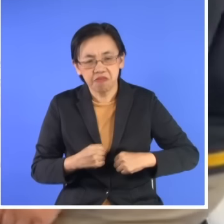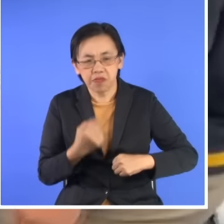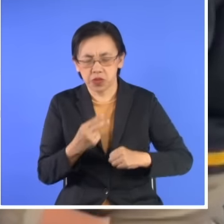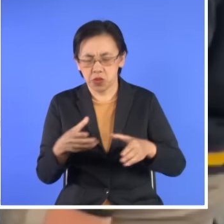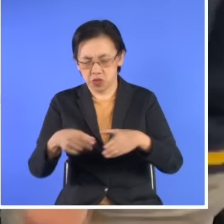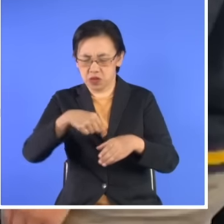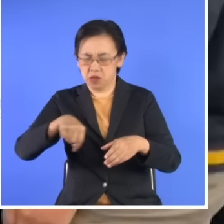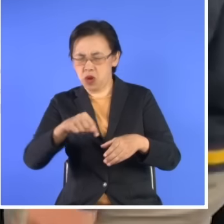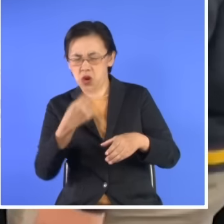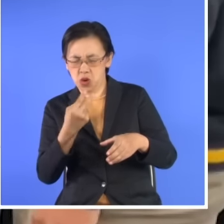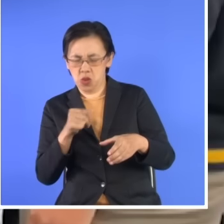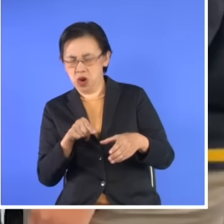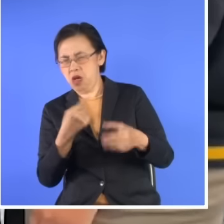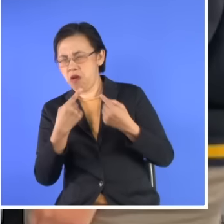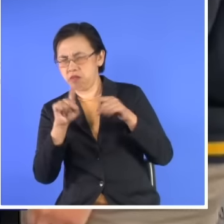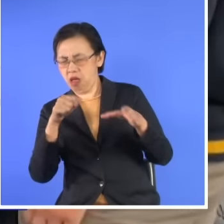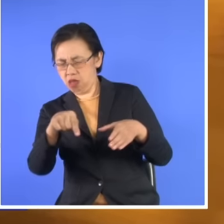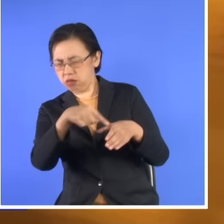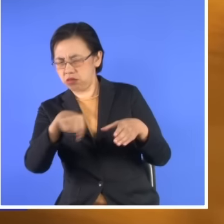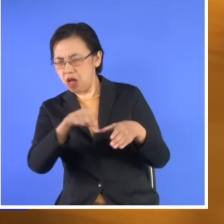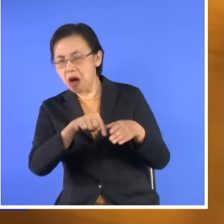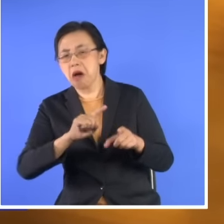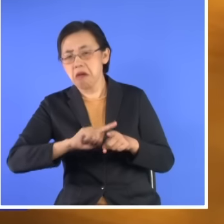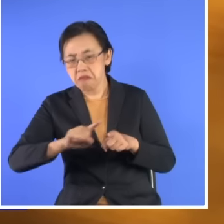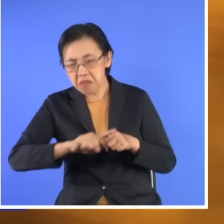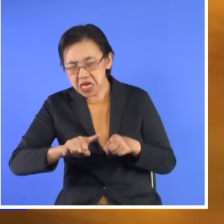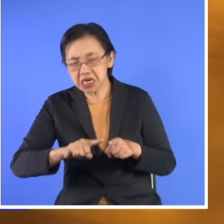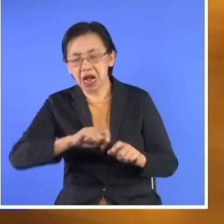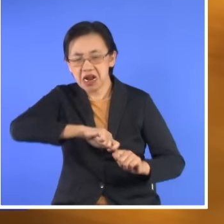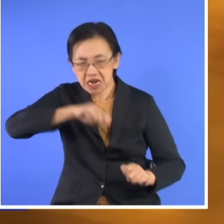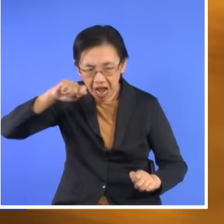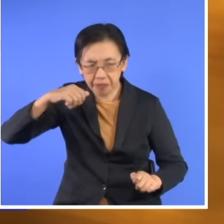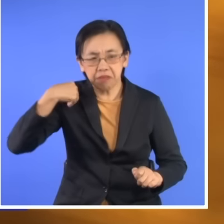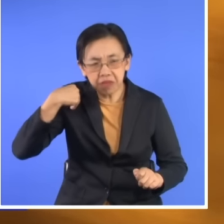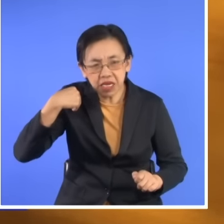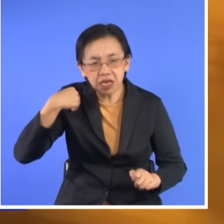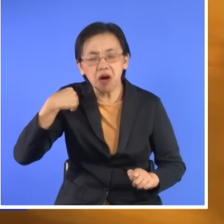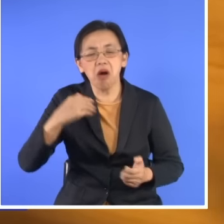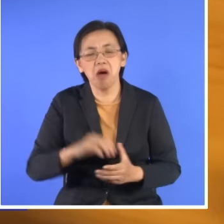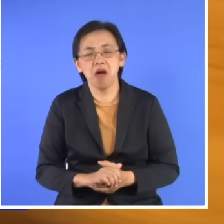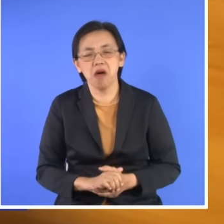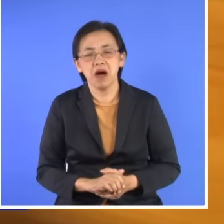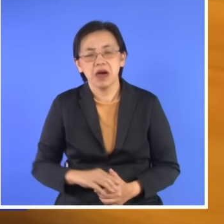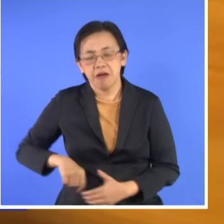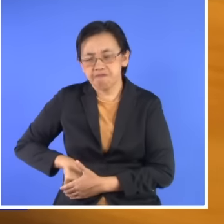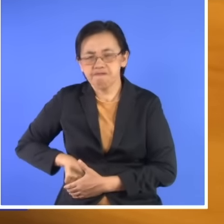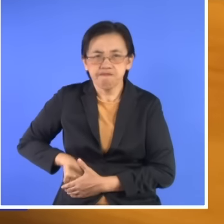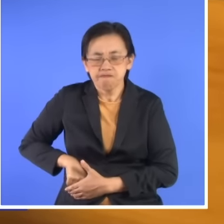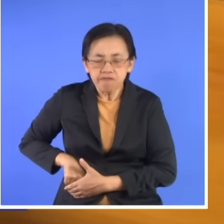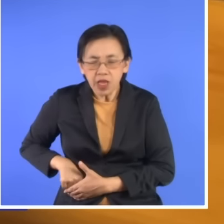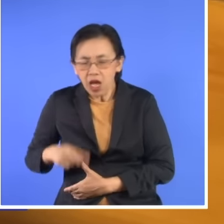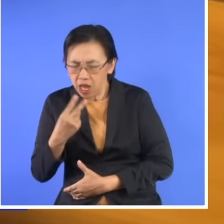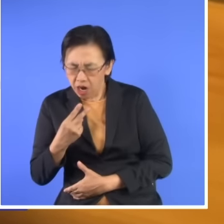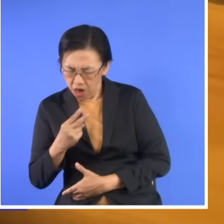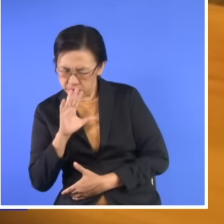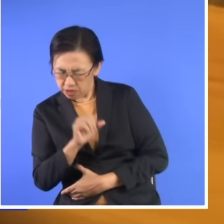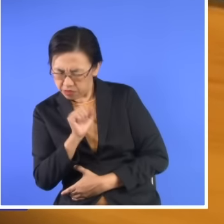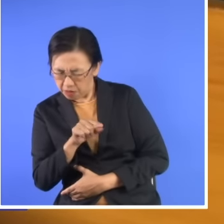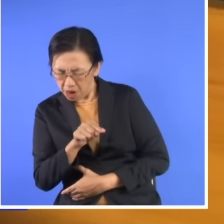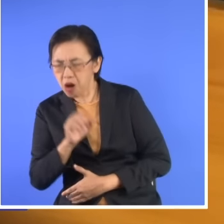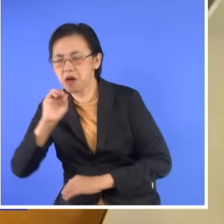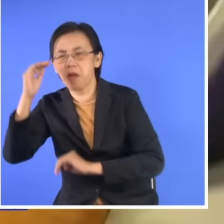พิรุธลักษณะเนี่นะครับพกอาวุธมีดแลก็ทำท่าจะชักมีดออกมาจากกางเกเกงตลอดเวลาซึ่งเป็นช่วงที่เกิด